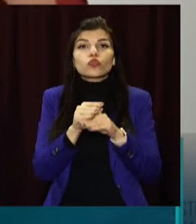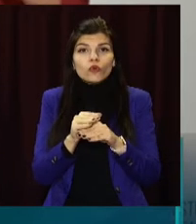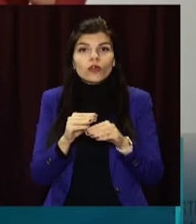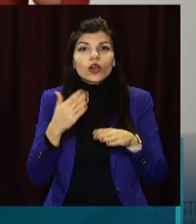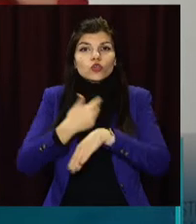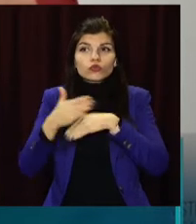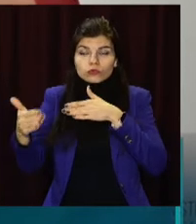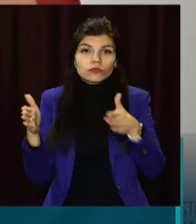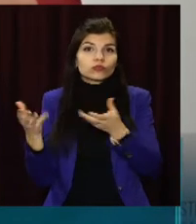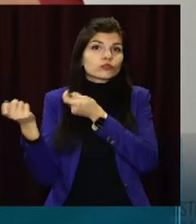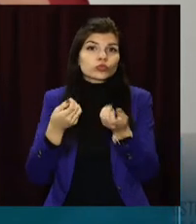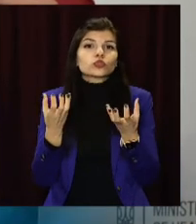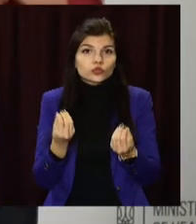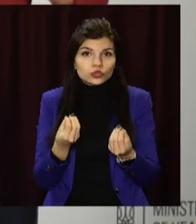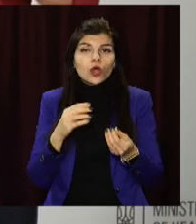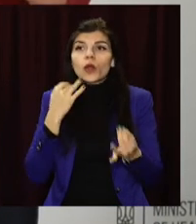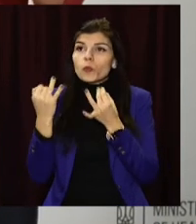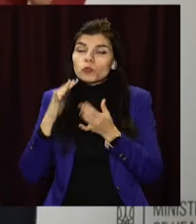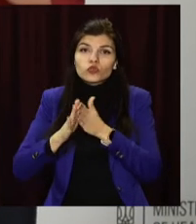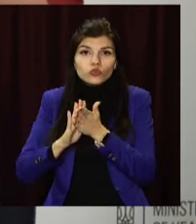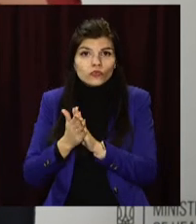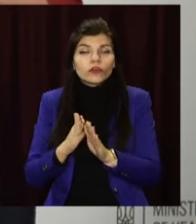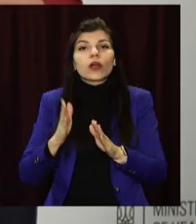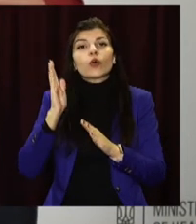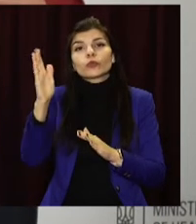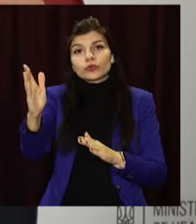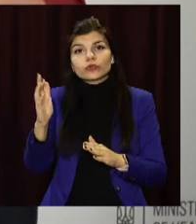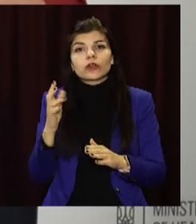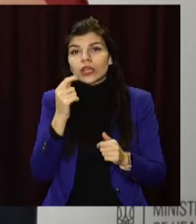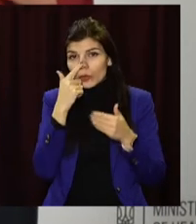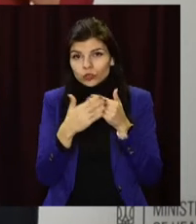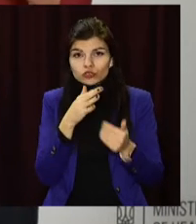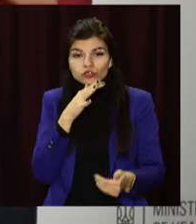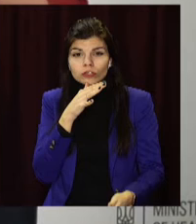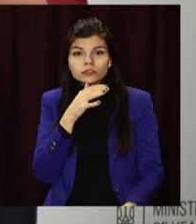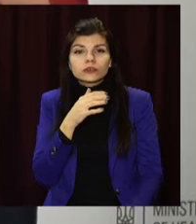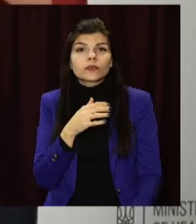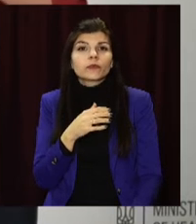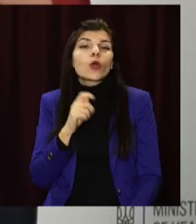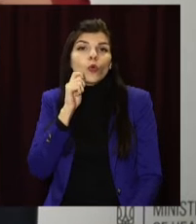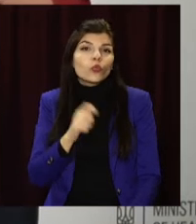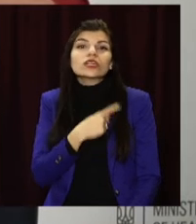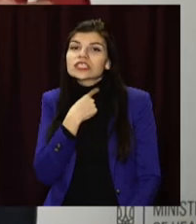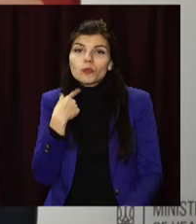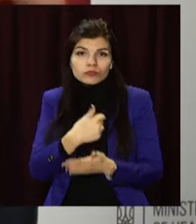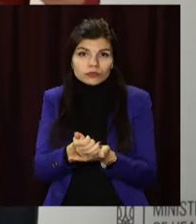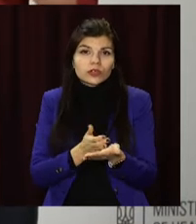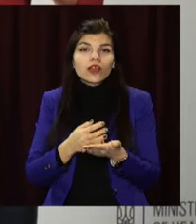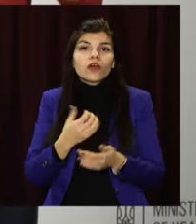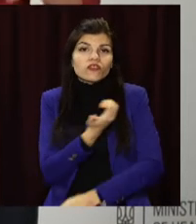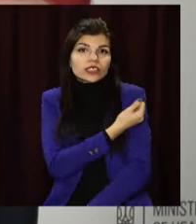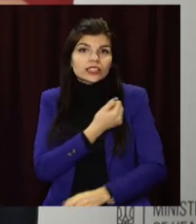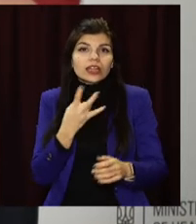партії, провели переговори щодо перспектив на найближчий час. Україна забезпечена вакцинами